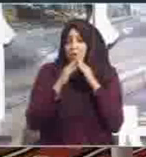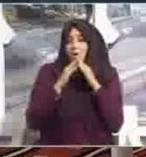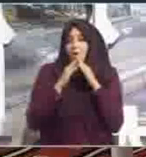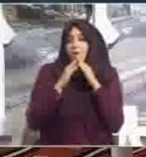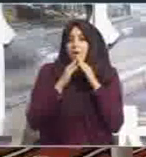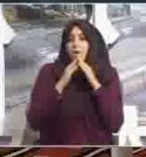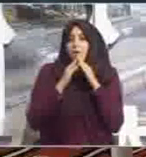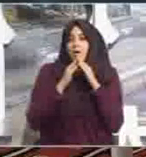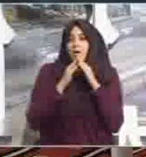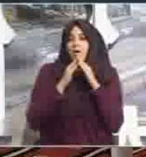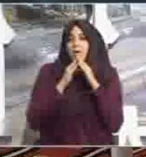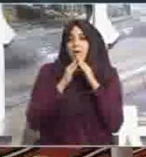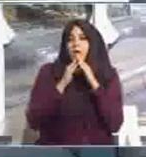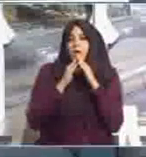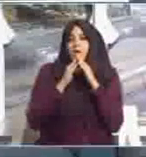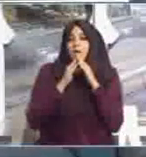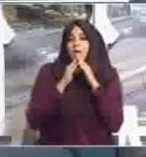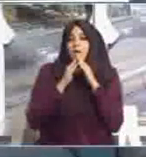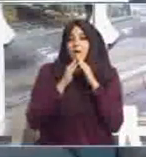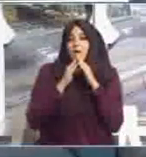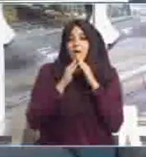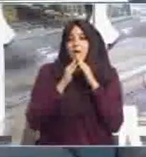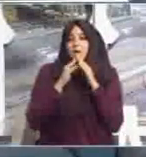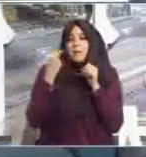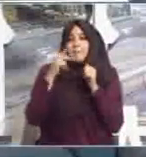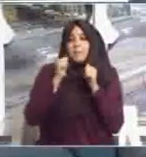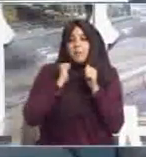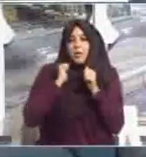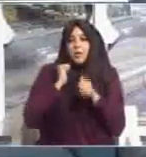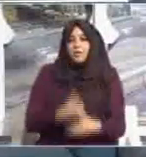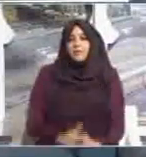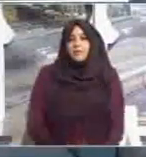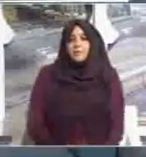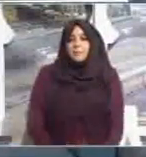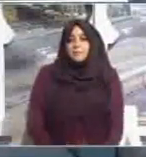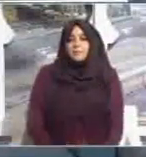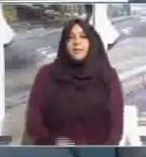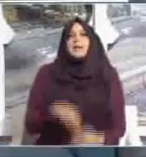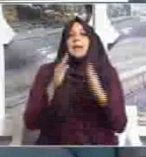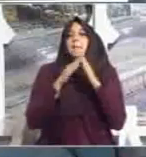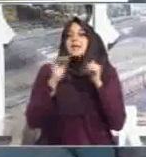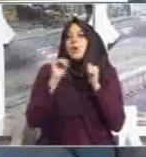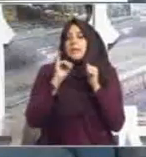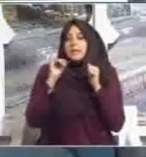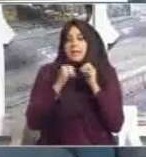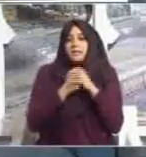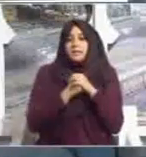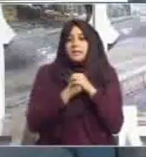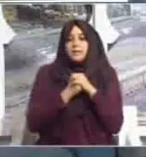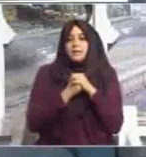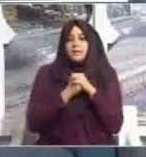عندي حق ندي من الميراث هذاك تاع المنزل ولا ما المنزل هذا تاع من المنزل هذا تعمل